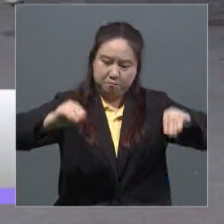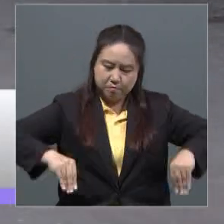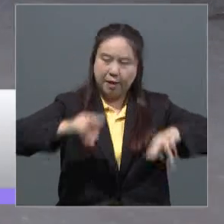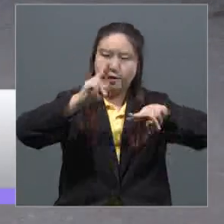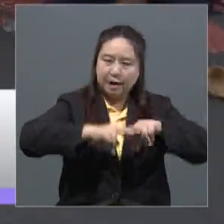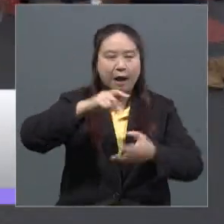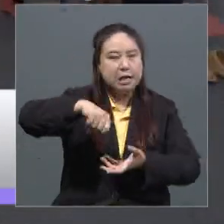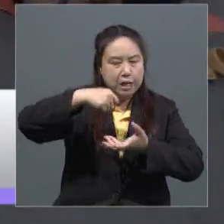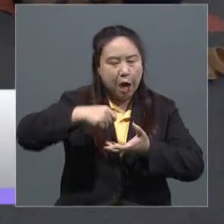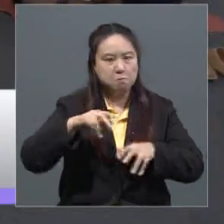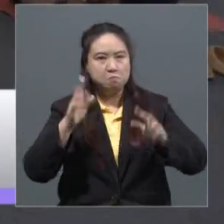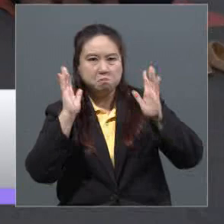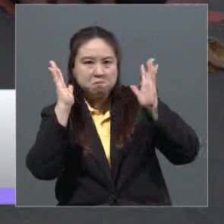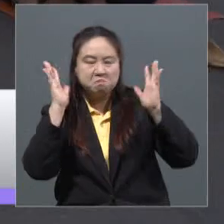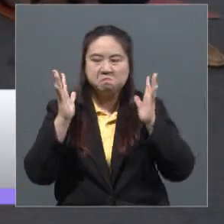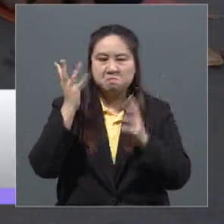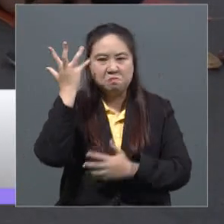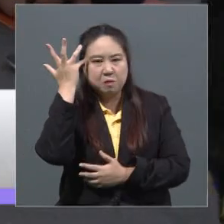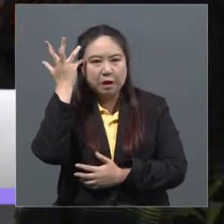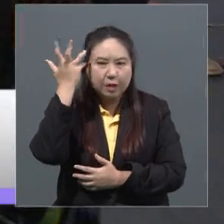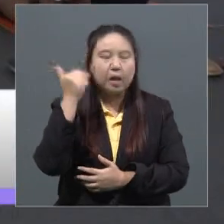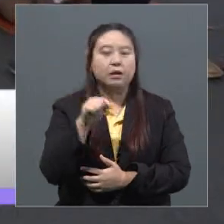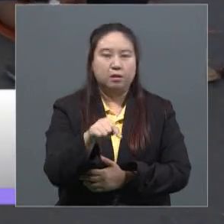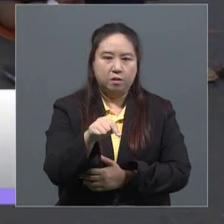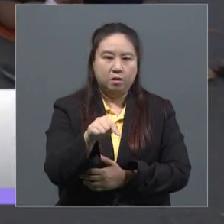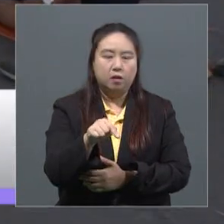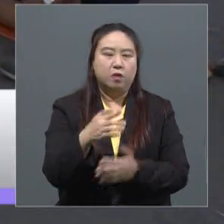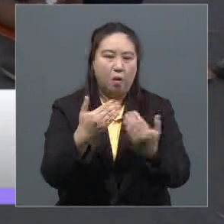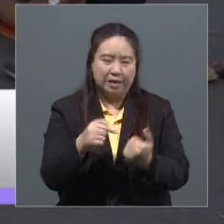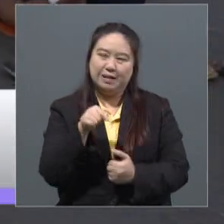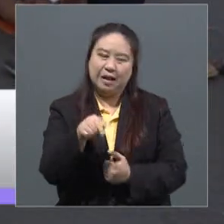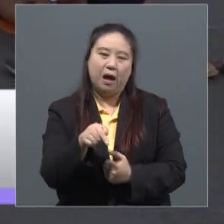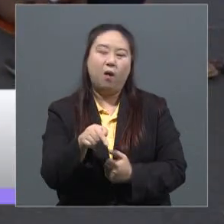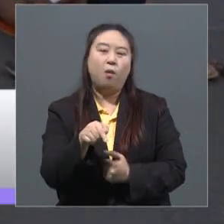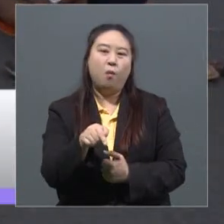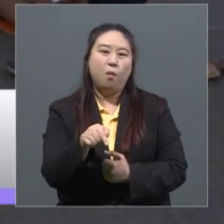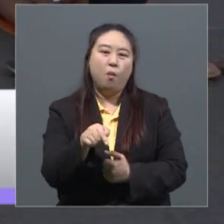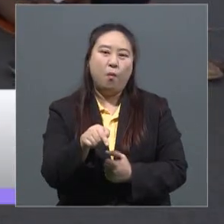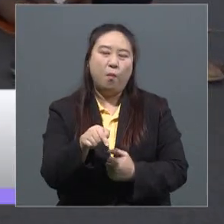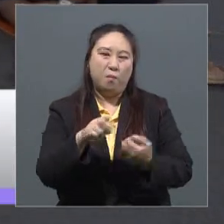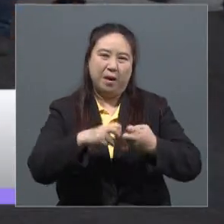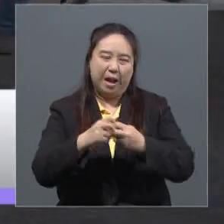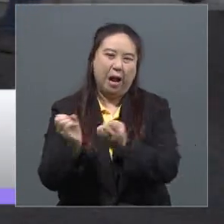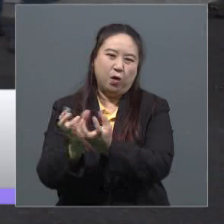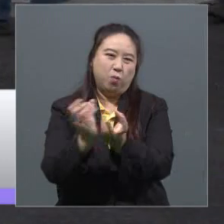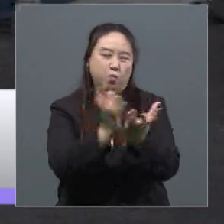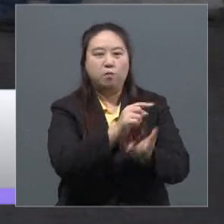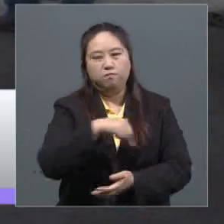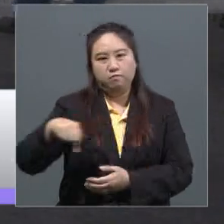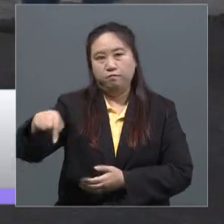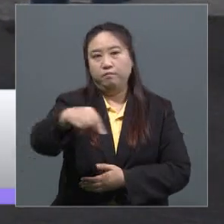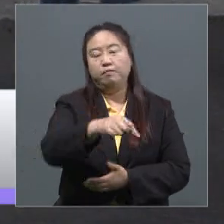พูดคุยกันอย่างตึงเครียดทำให้การจราจรฝั่งขาเข้าเมืองสงขลาค่อนข้างติดขัดได้รับผลกระทบเป็นวงกว้างต่อการเดินทางนะ